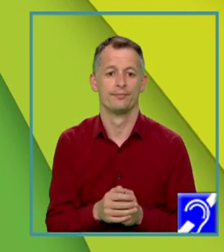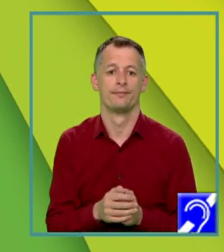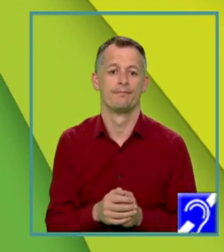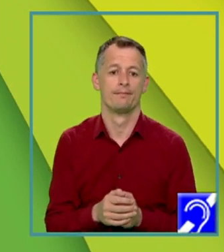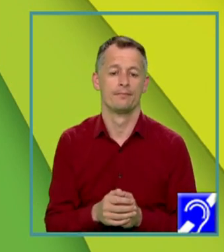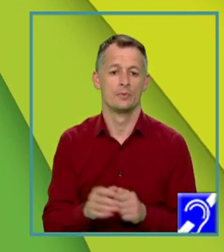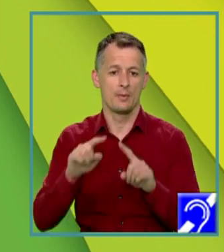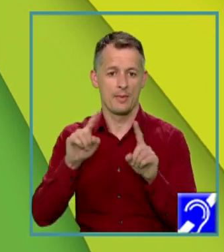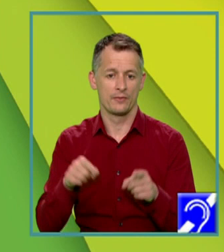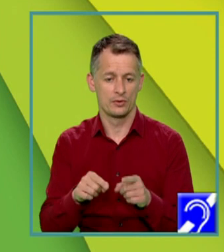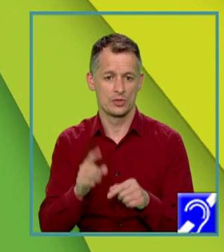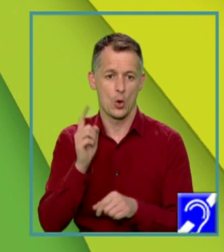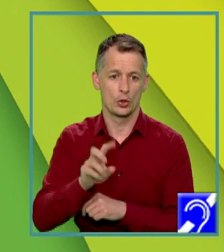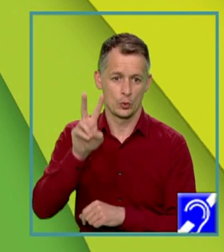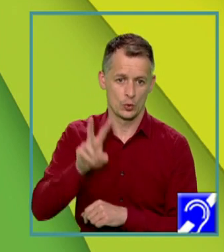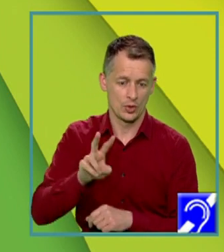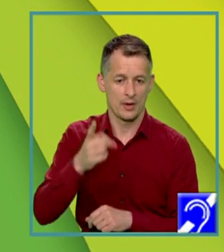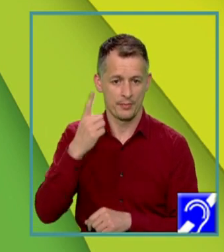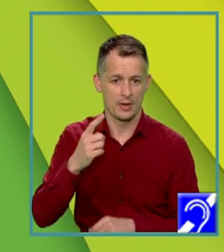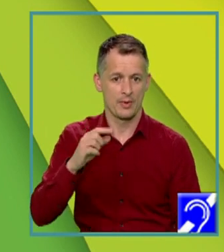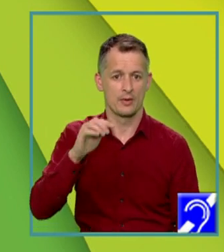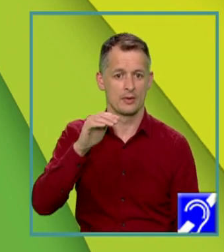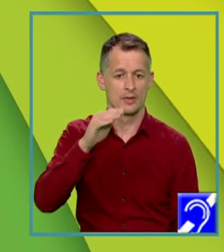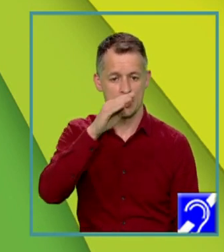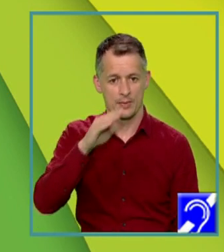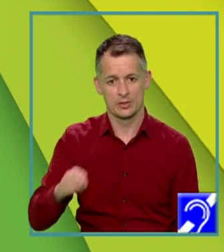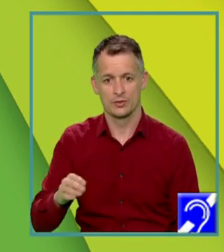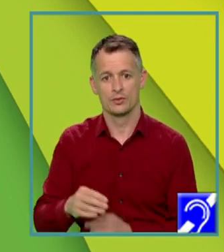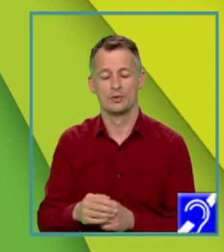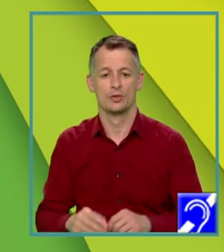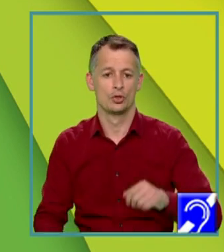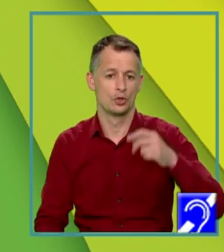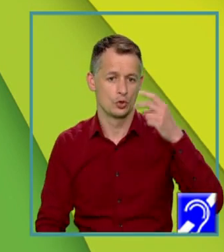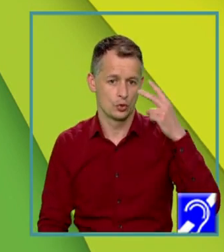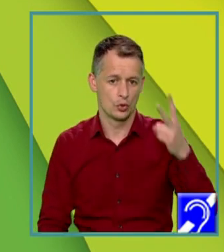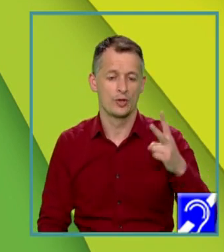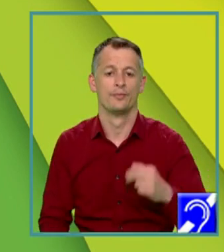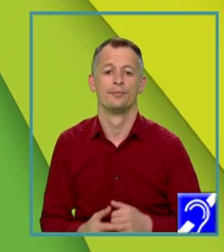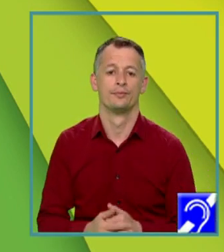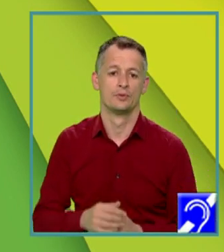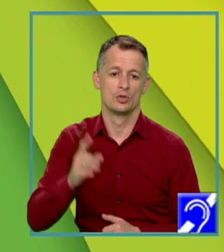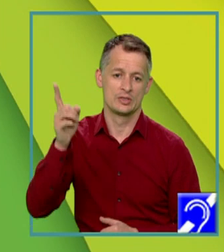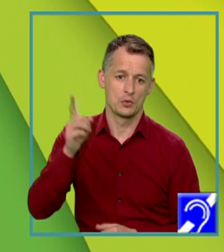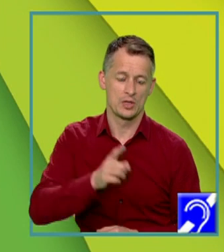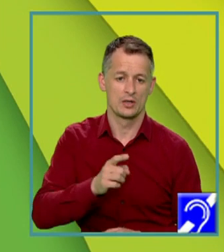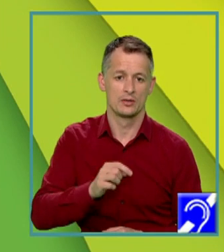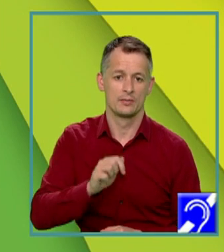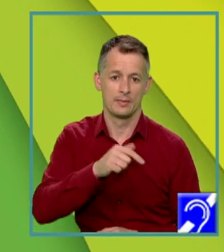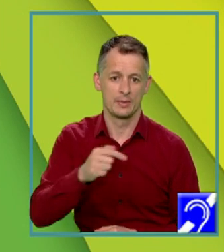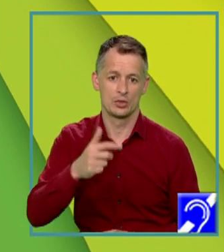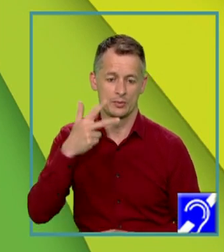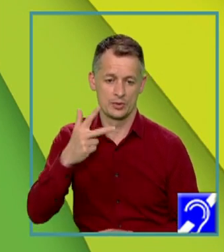Matrice pătratică de ordinul doi și are pe diagonala principală elementele egal cu doi și pe diagonala secundară